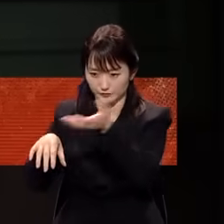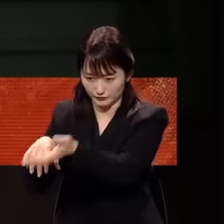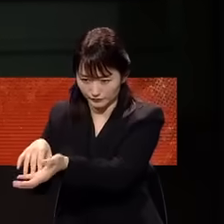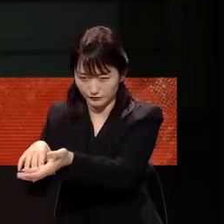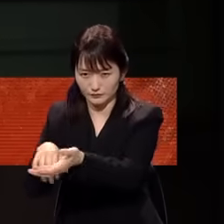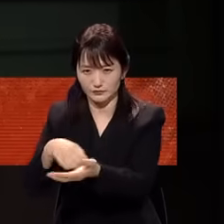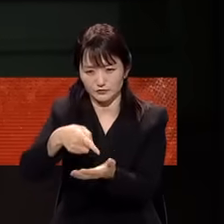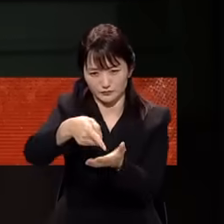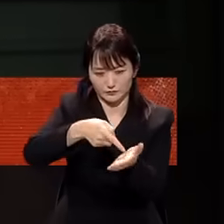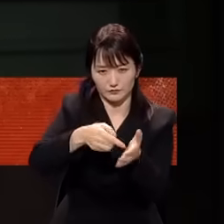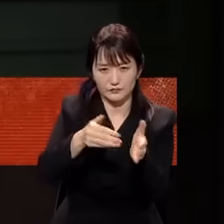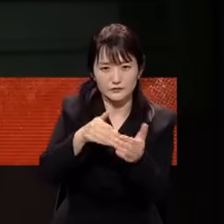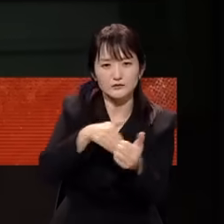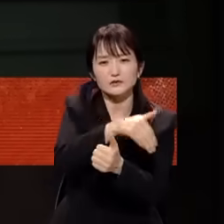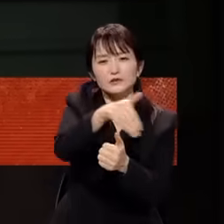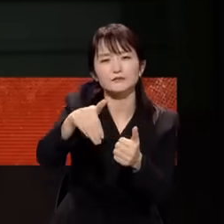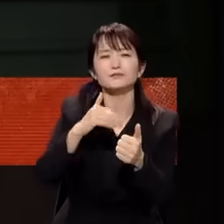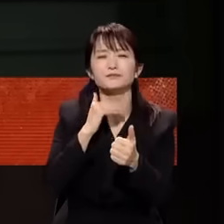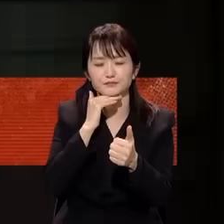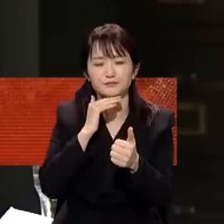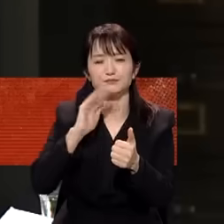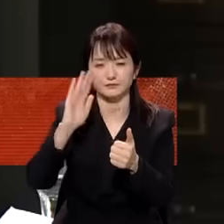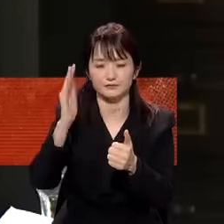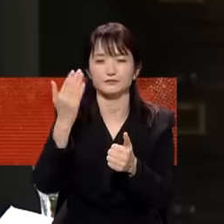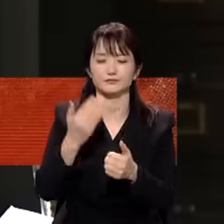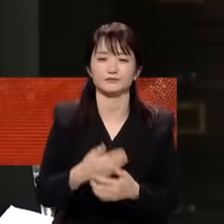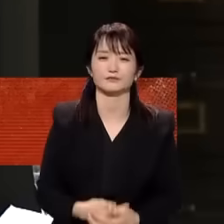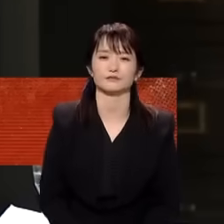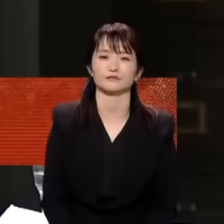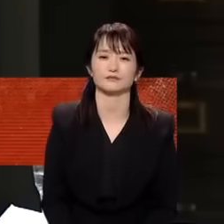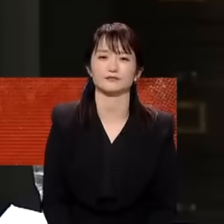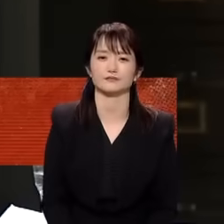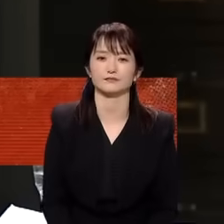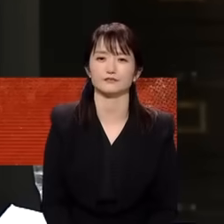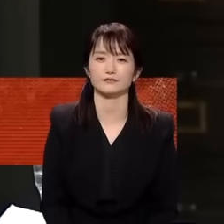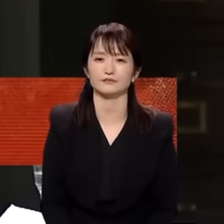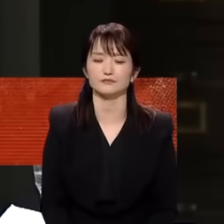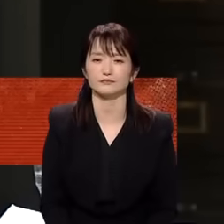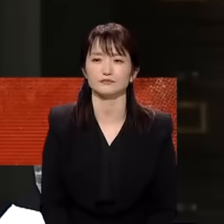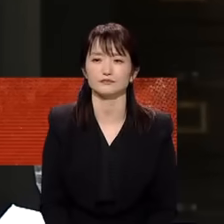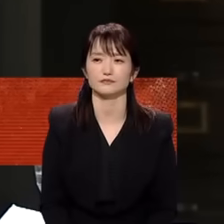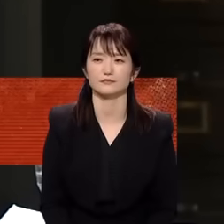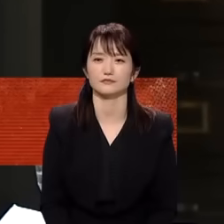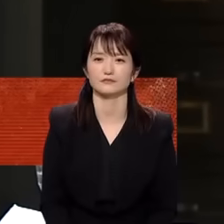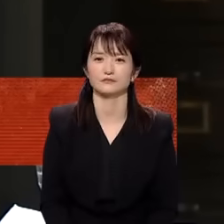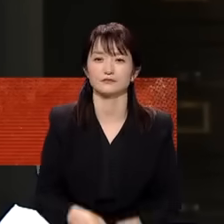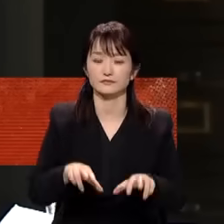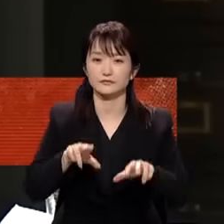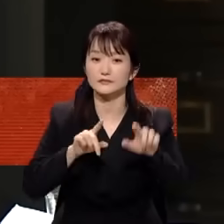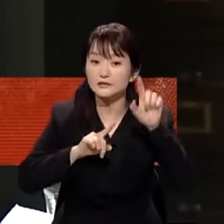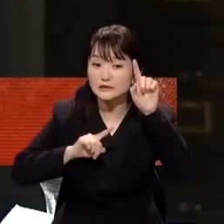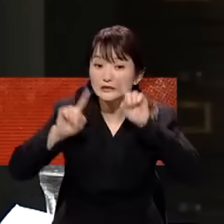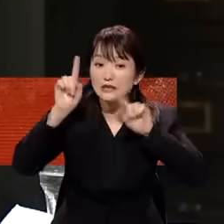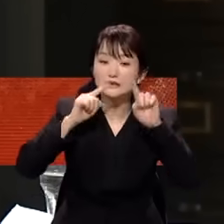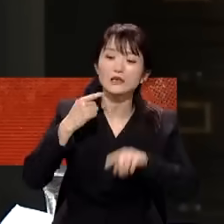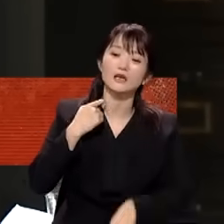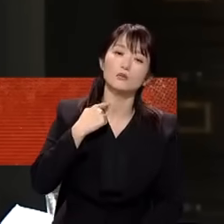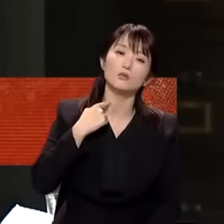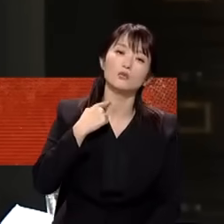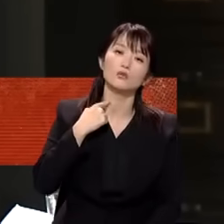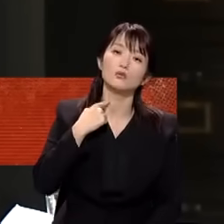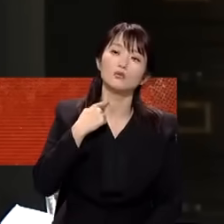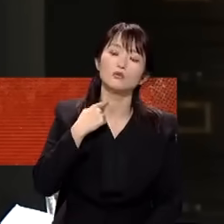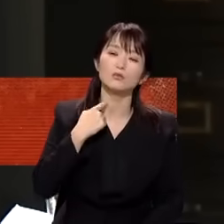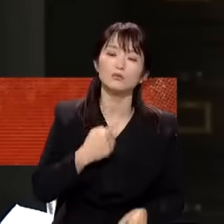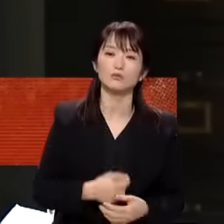상태입니다. 경과를 지켜봐야 한다고 합니다. 자, 양 변호사님. 네. 지금 상처 부위가 목입니다. 네.